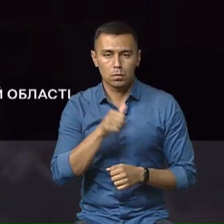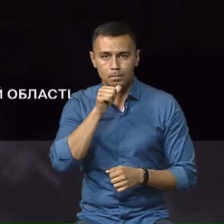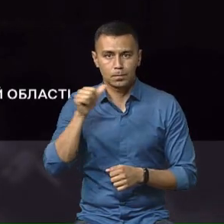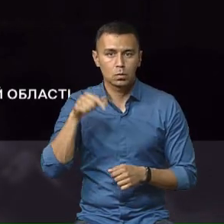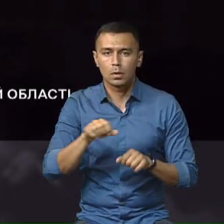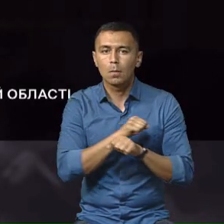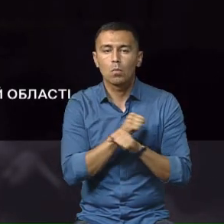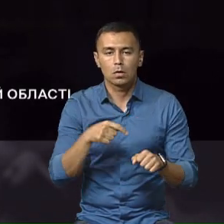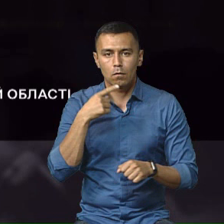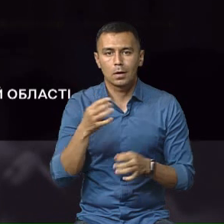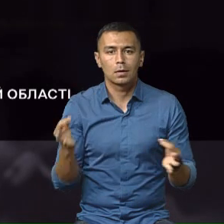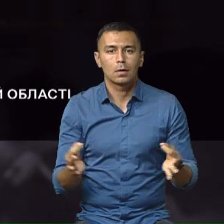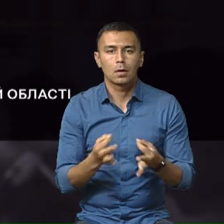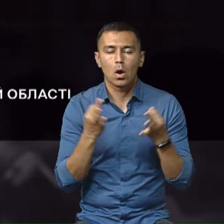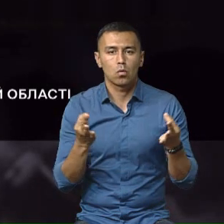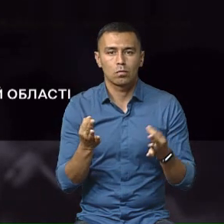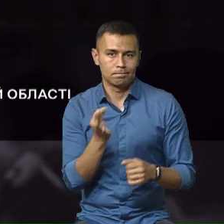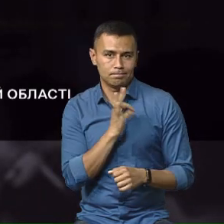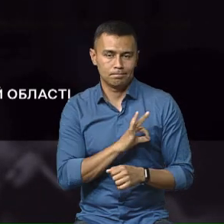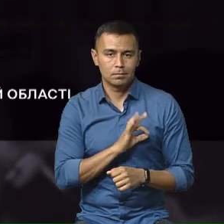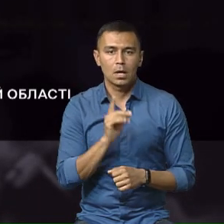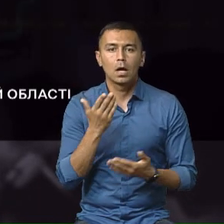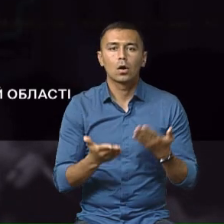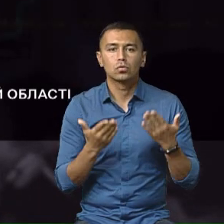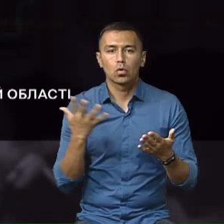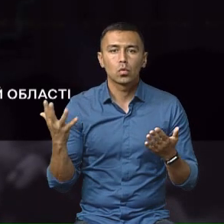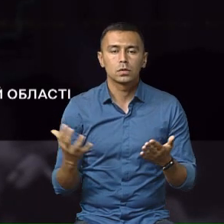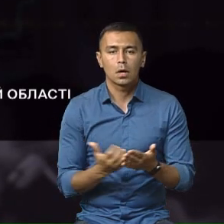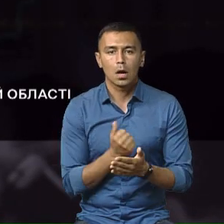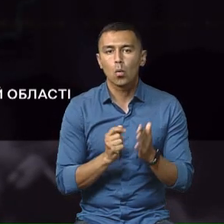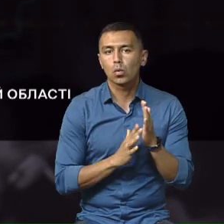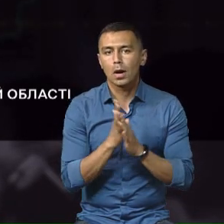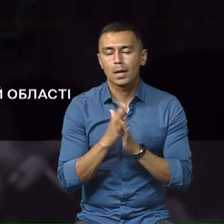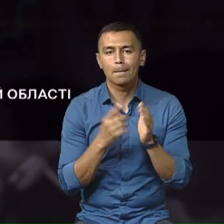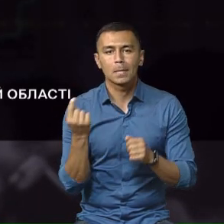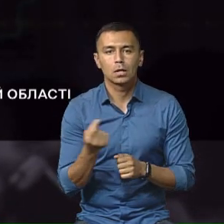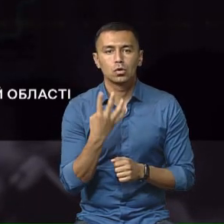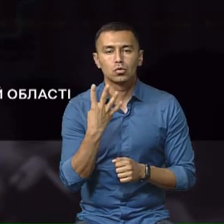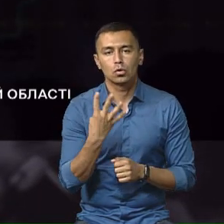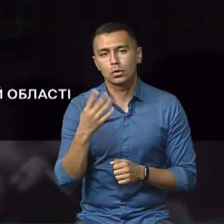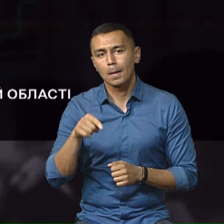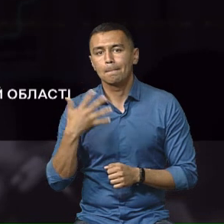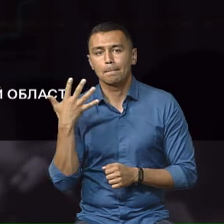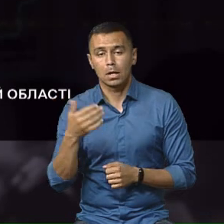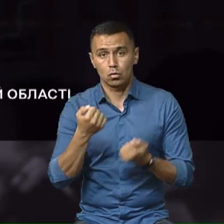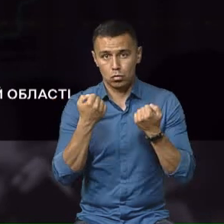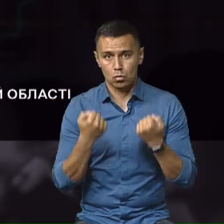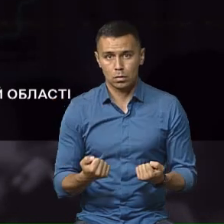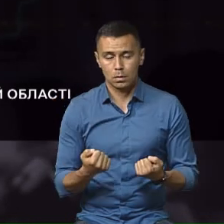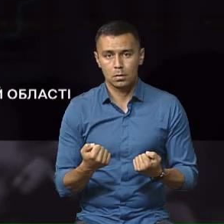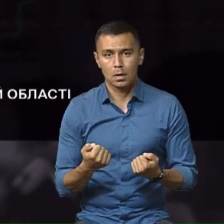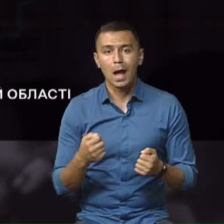не можна говорити ніяк про екорентабельність, адже якщо досягає урожайність пшениці 4-4,5 тони, при